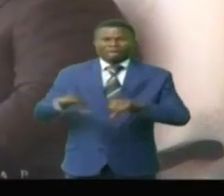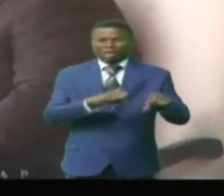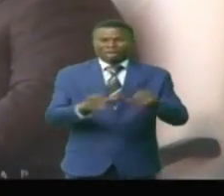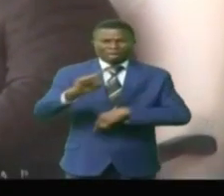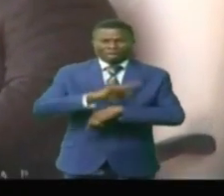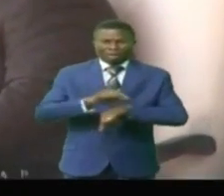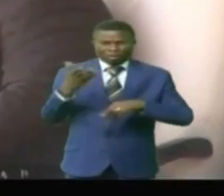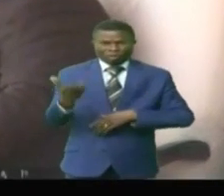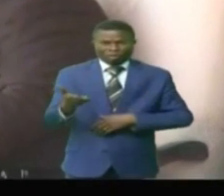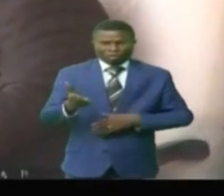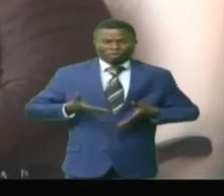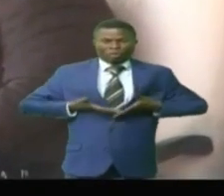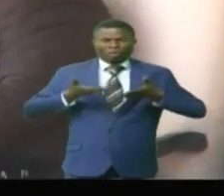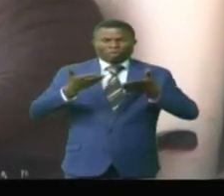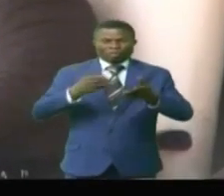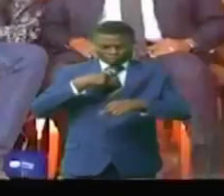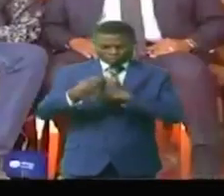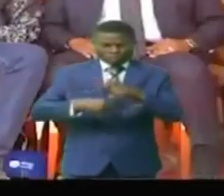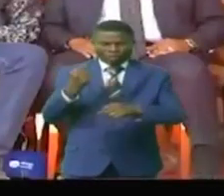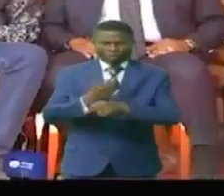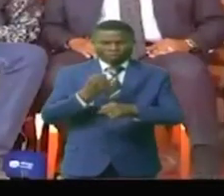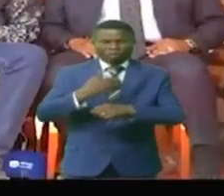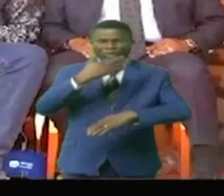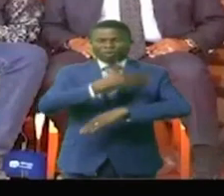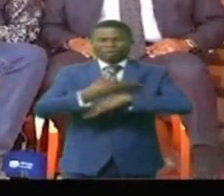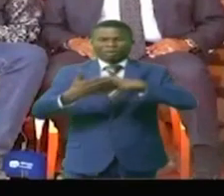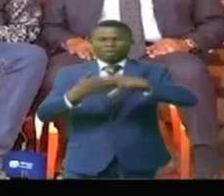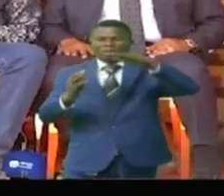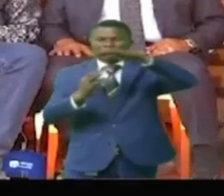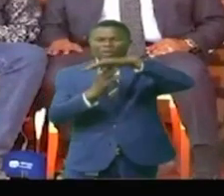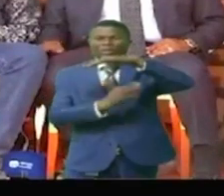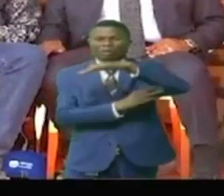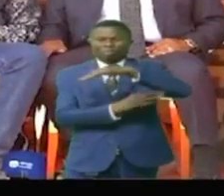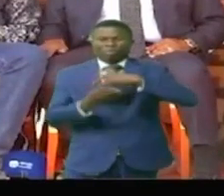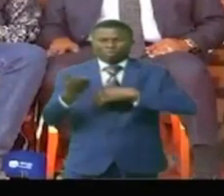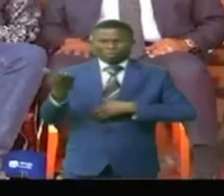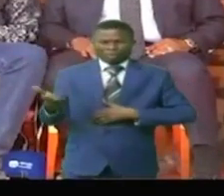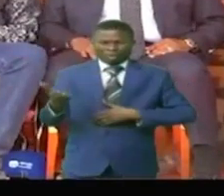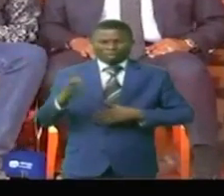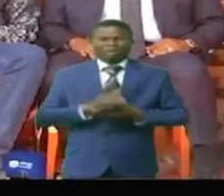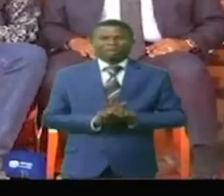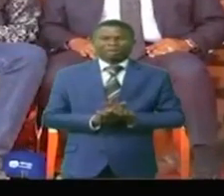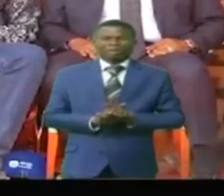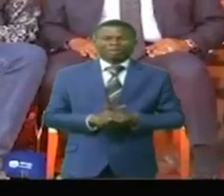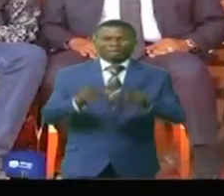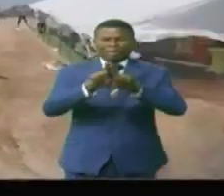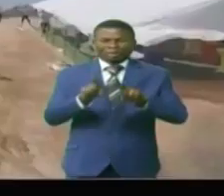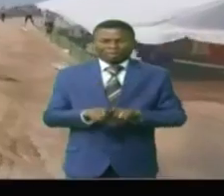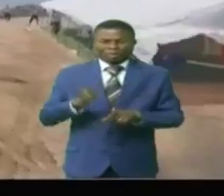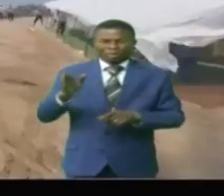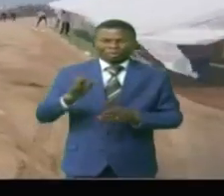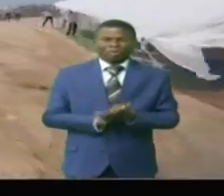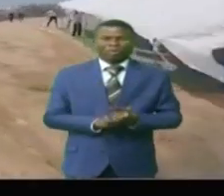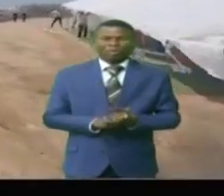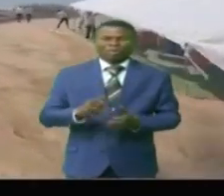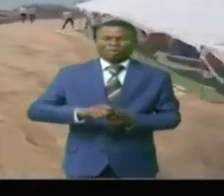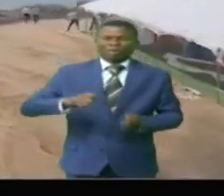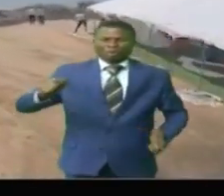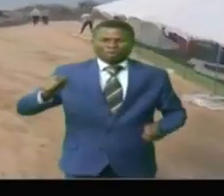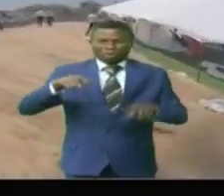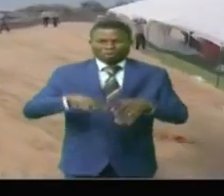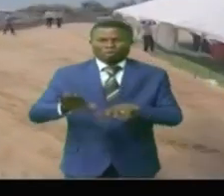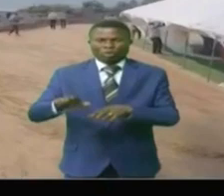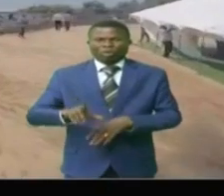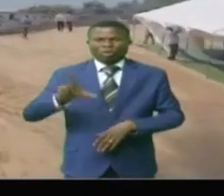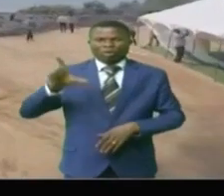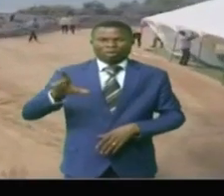jour, consacré au lancement des travaux de construction de la route Kasumeno-Kasenga-Chalwe et le pont Aouban à jeter sur la rivière